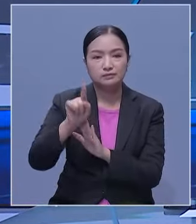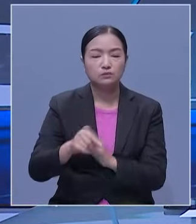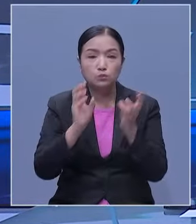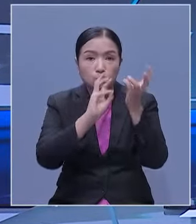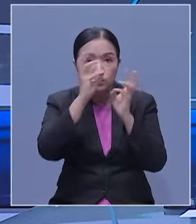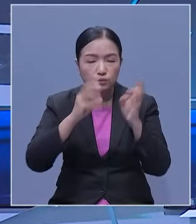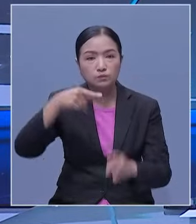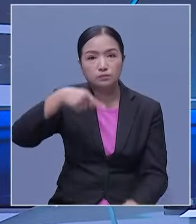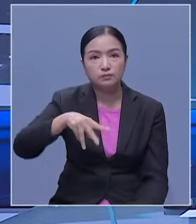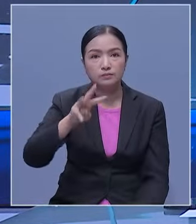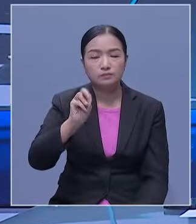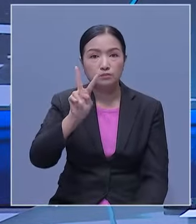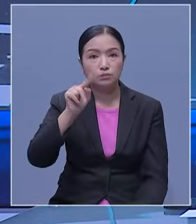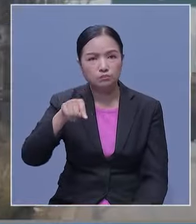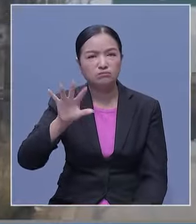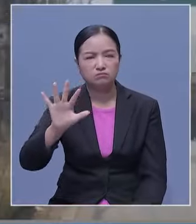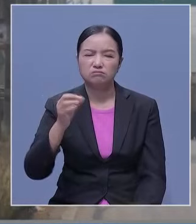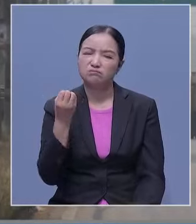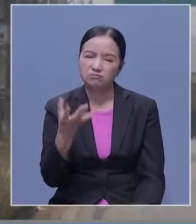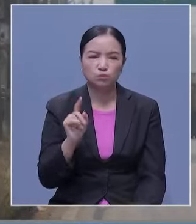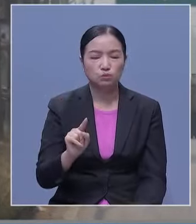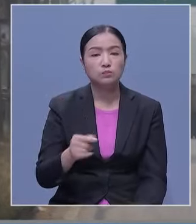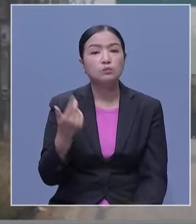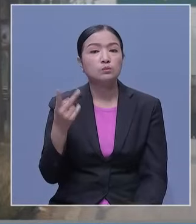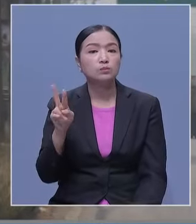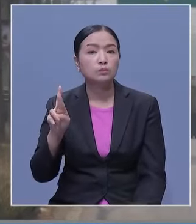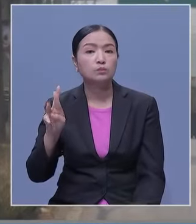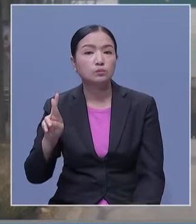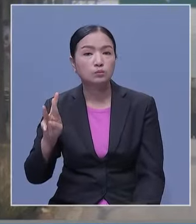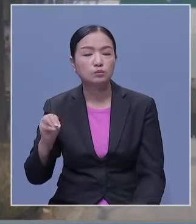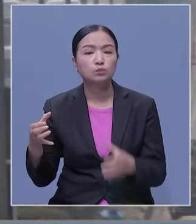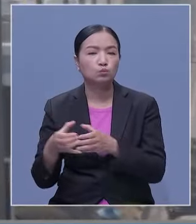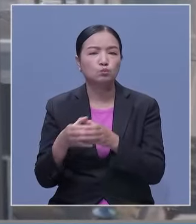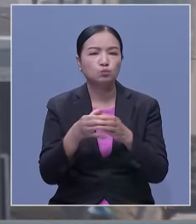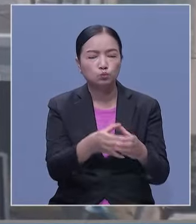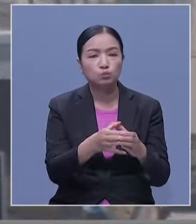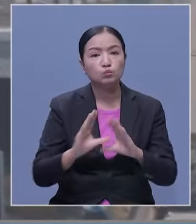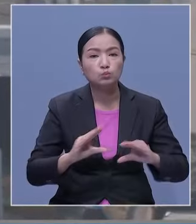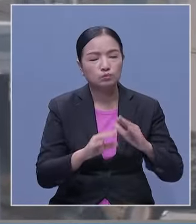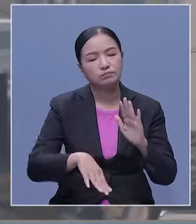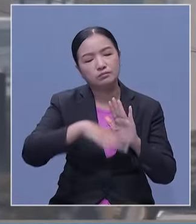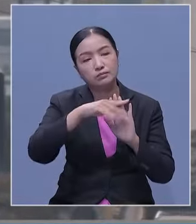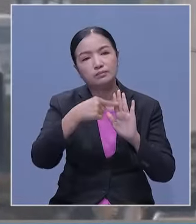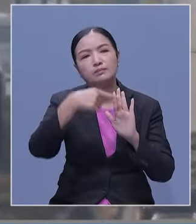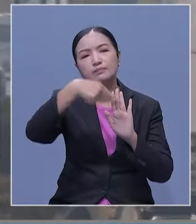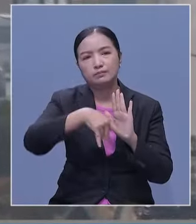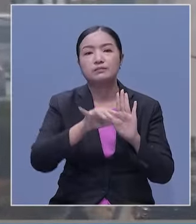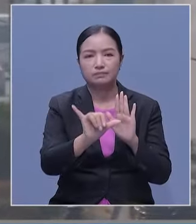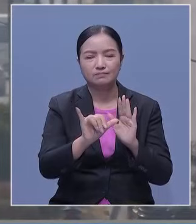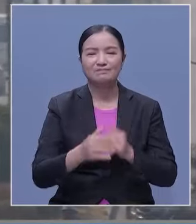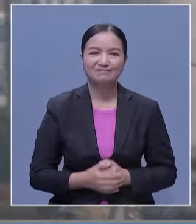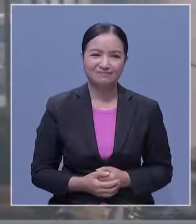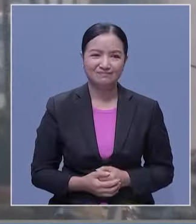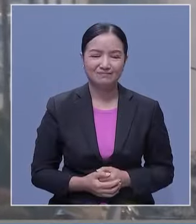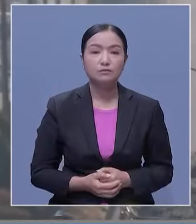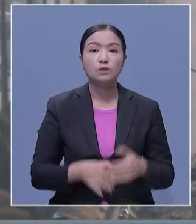าฝุ่น PM2.5 เยอะมากๆขณะเดียวกันครม.สัญจรวันนี้อยู่ที่พะเยาอ่ะเดี๋ยวได้ติดตามสถานการณ์กันด้วยนะคะเอ